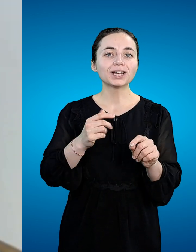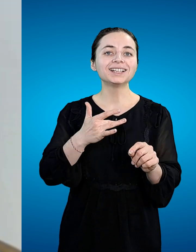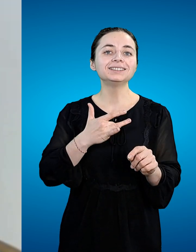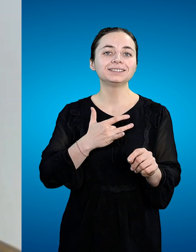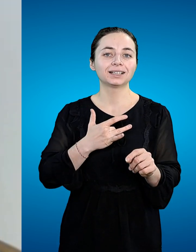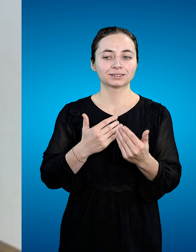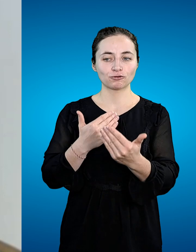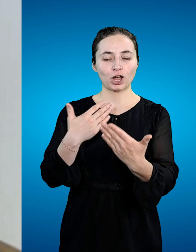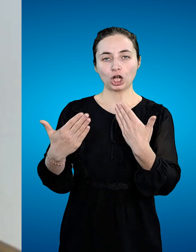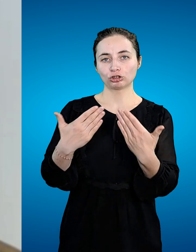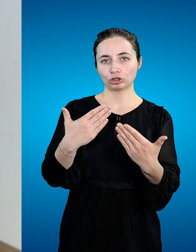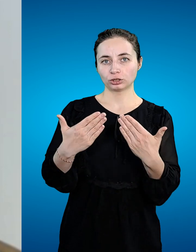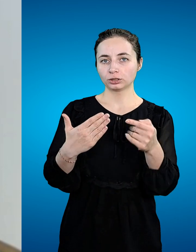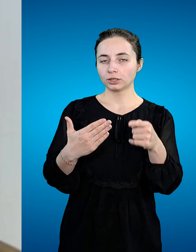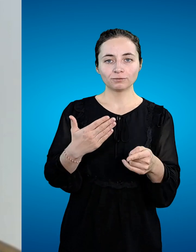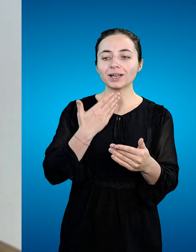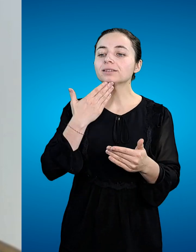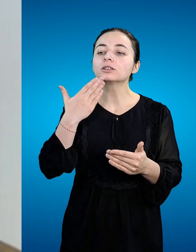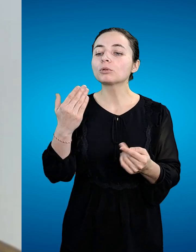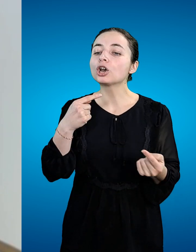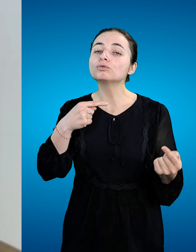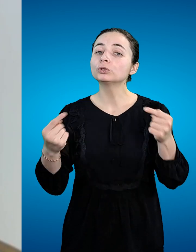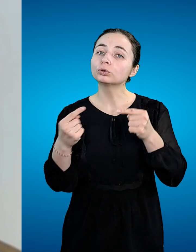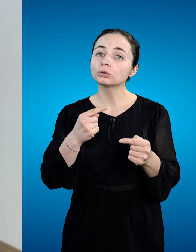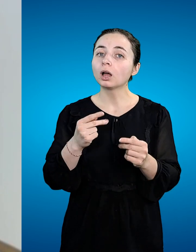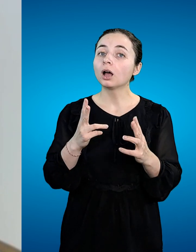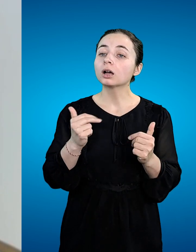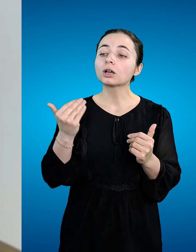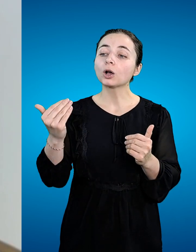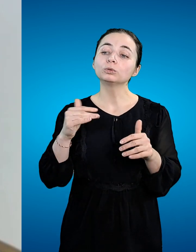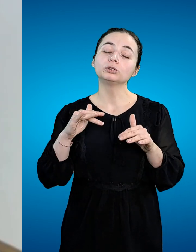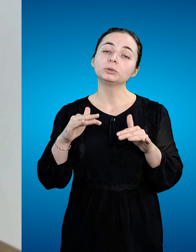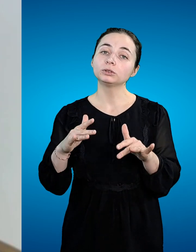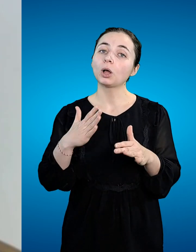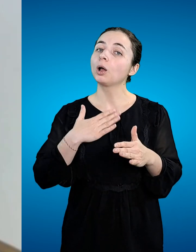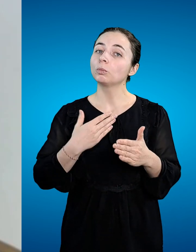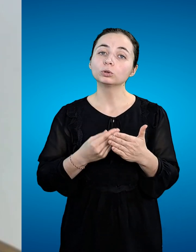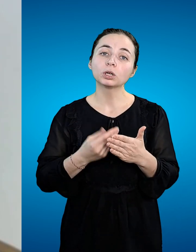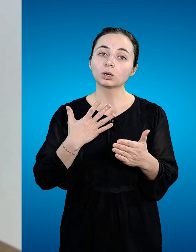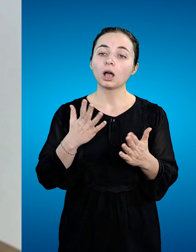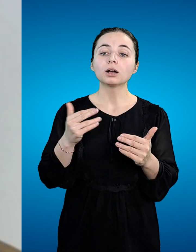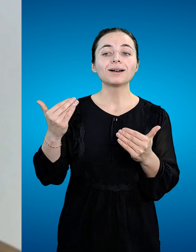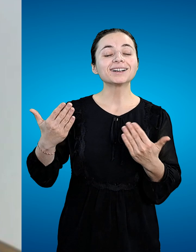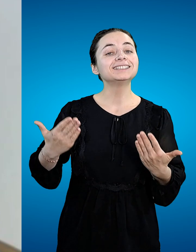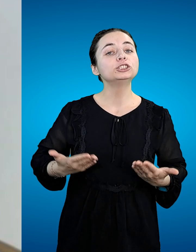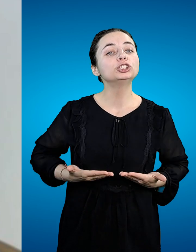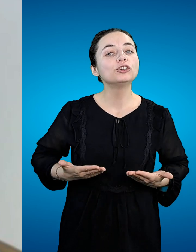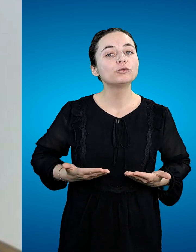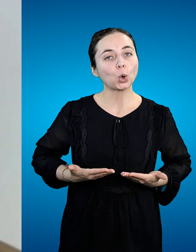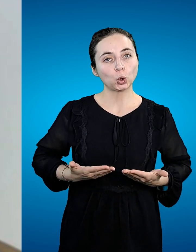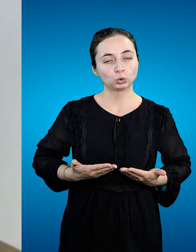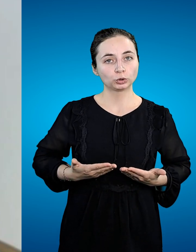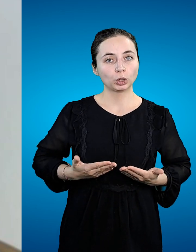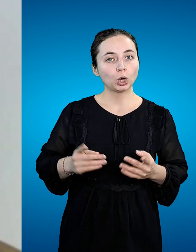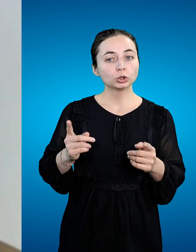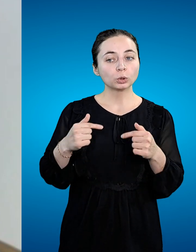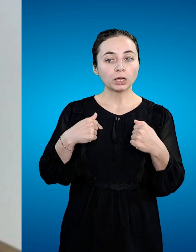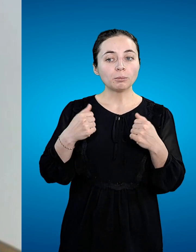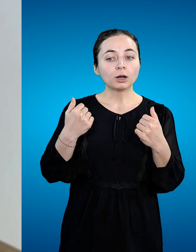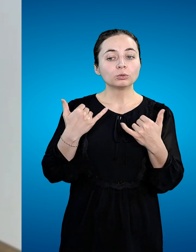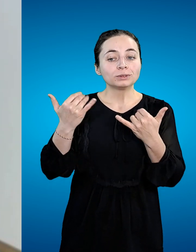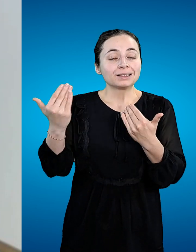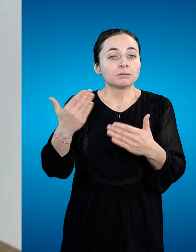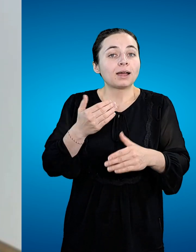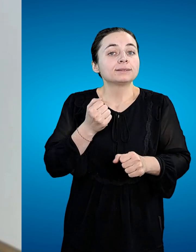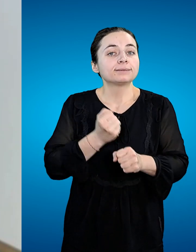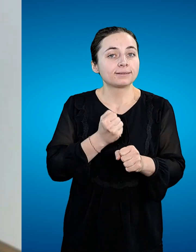включали сердце в отношения. Вы не спрашивали друг друга, как у тебя дела, мой дорогой, как ты живешь, что